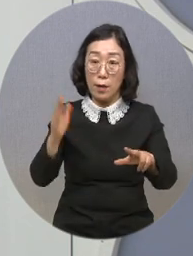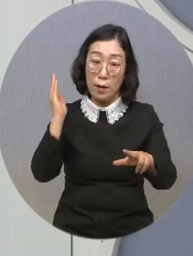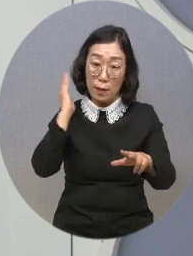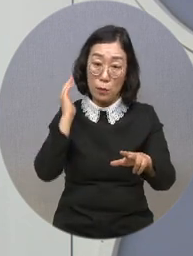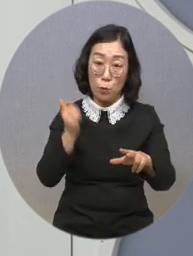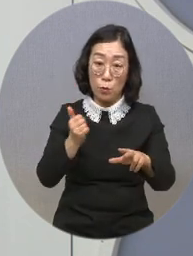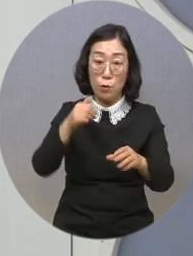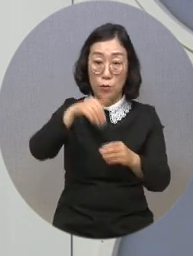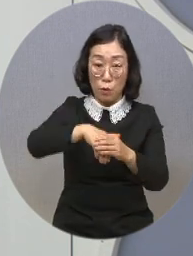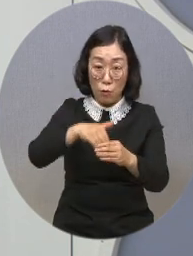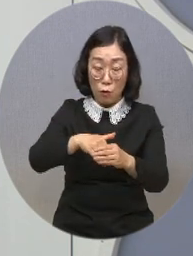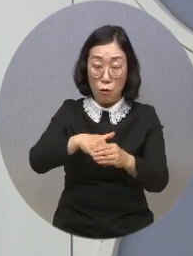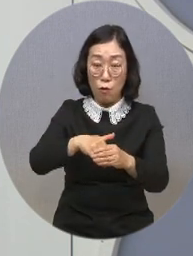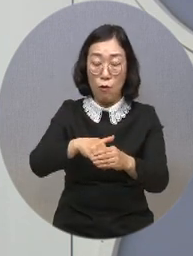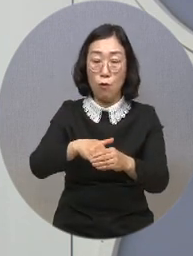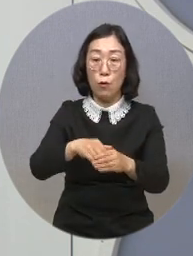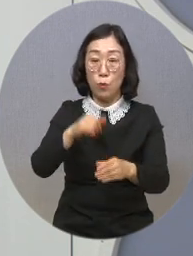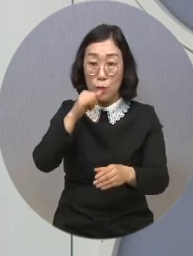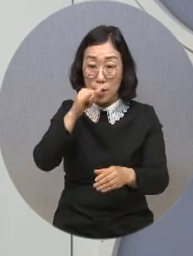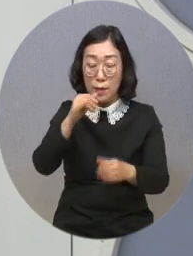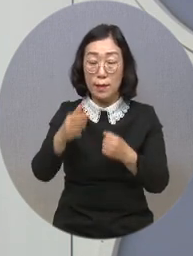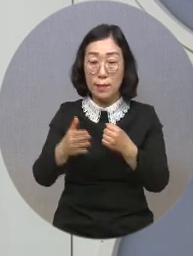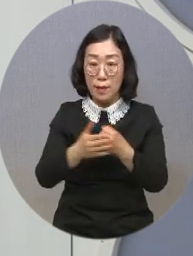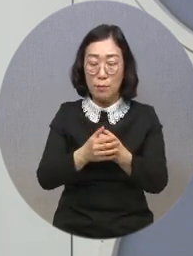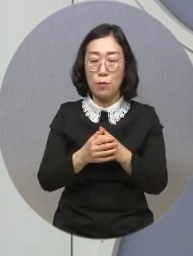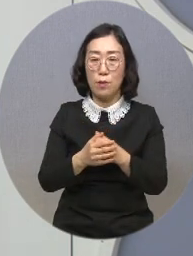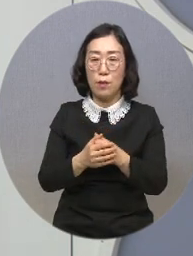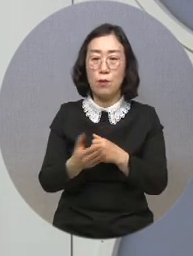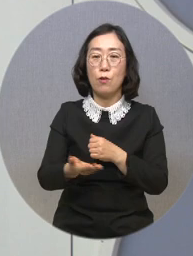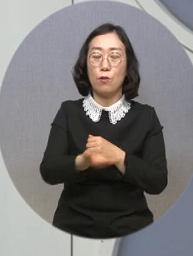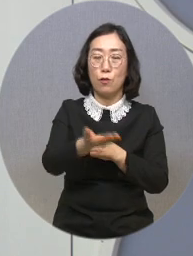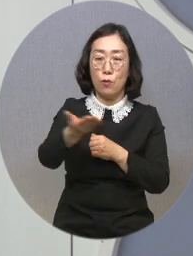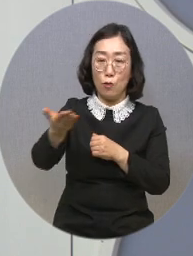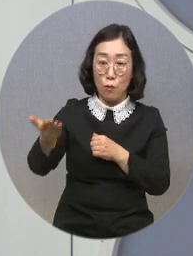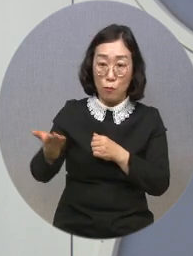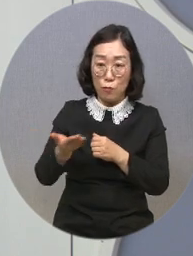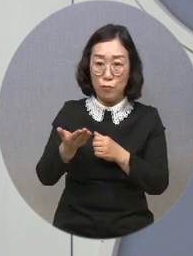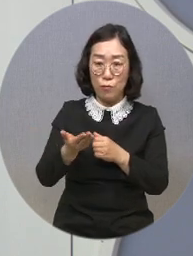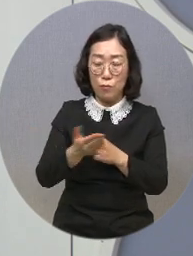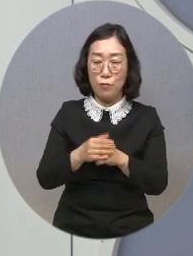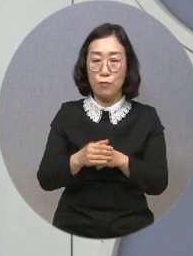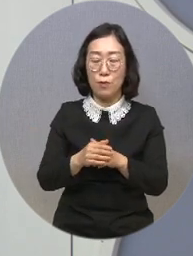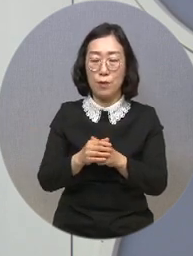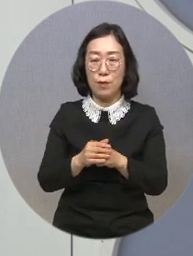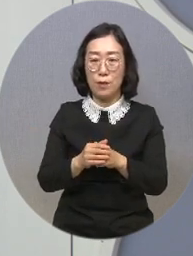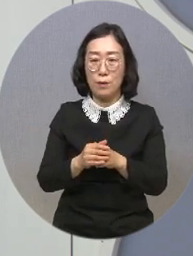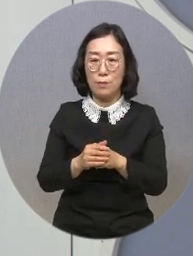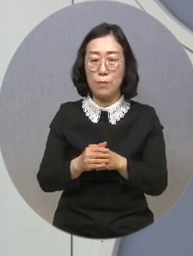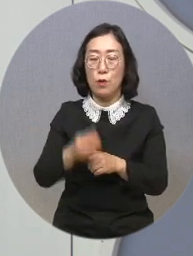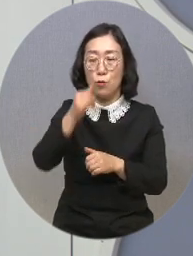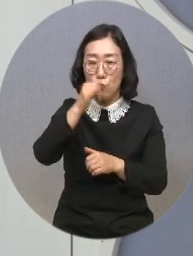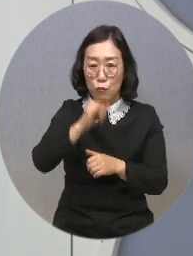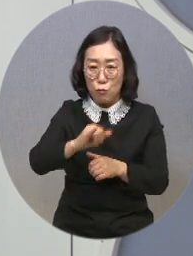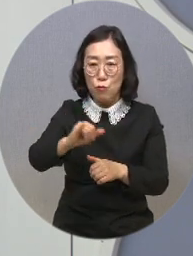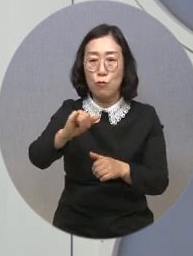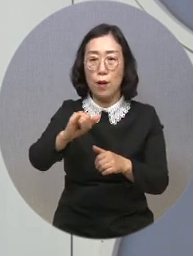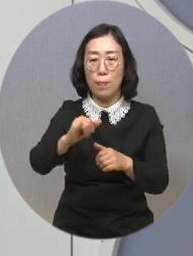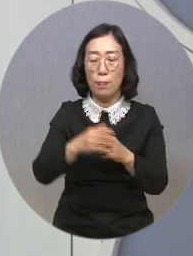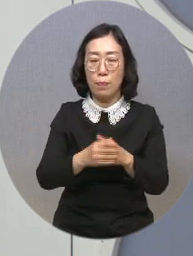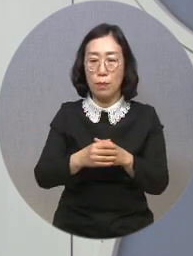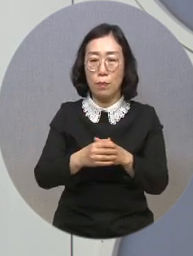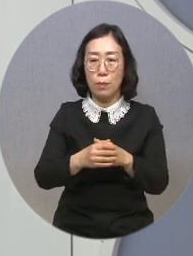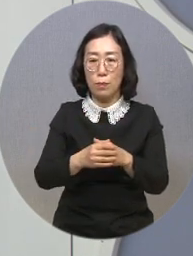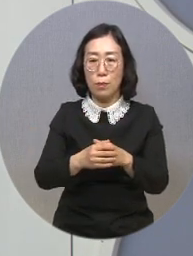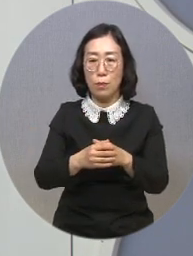있고 지방선거도 있기 때문에 우리 위대한 대한민국 국민들께서는 훌륭한 지도자 그리고